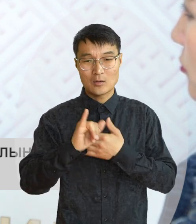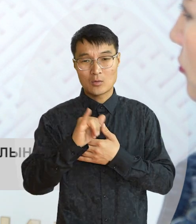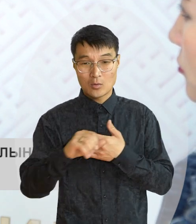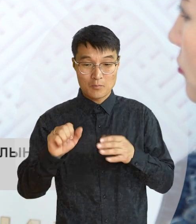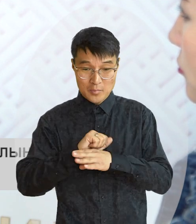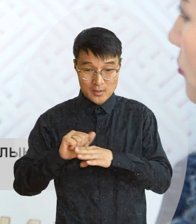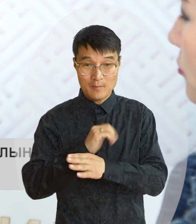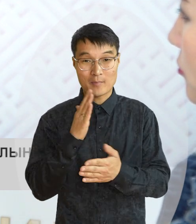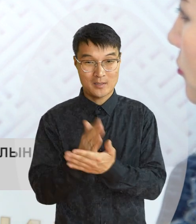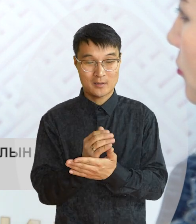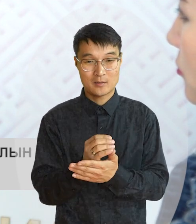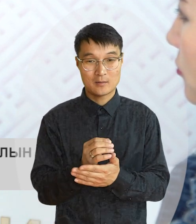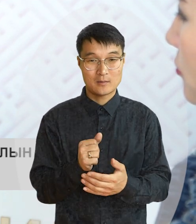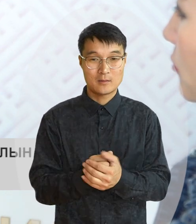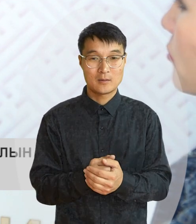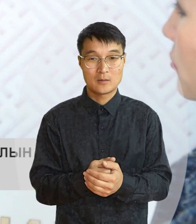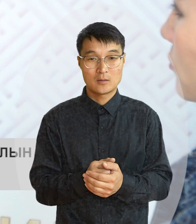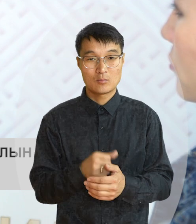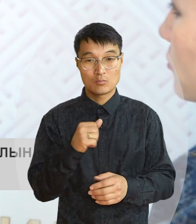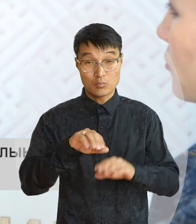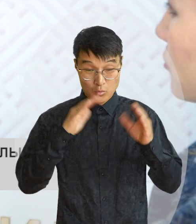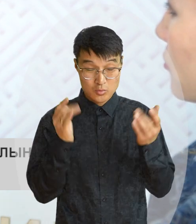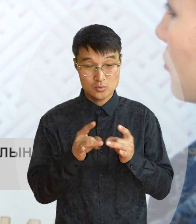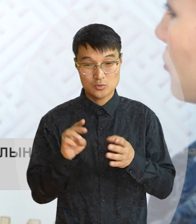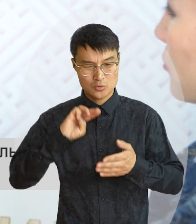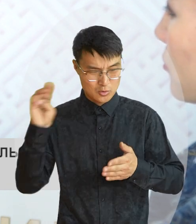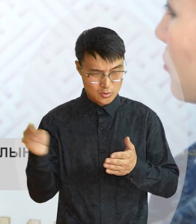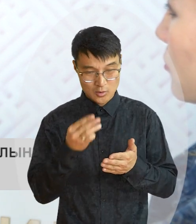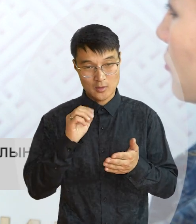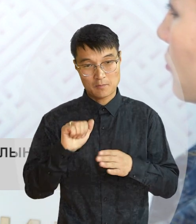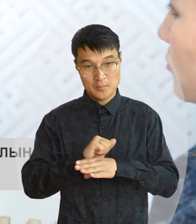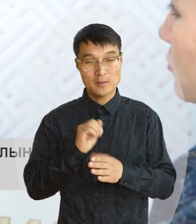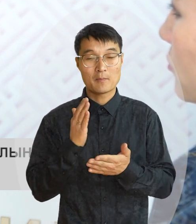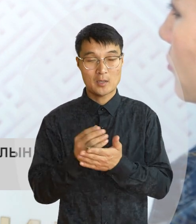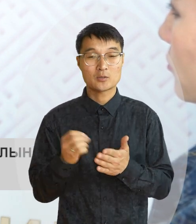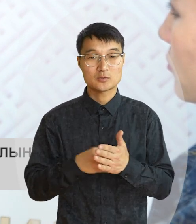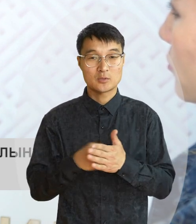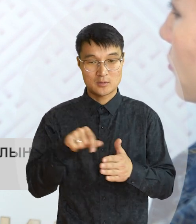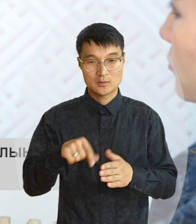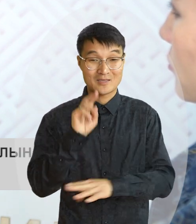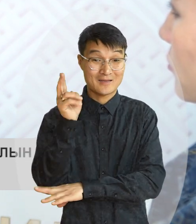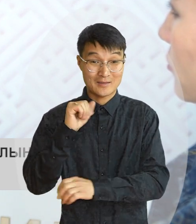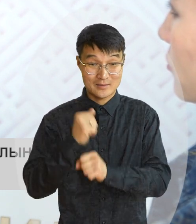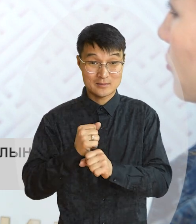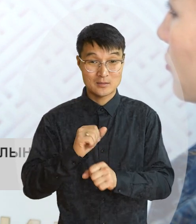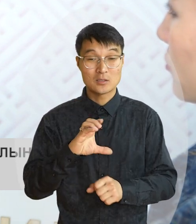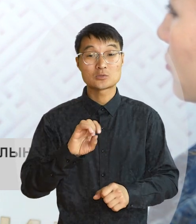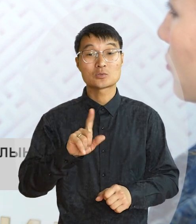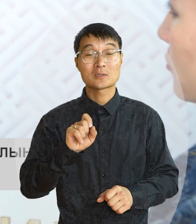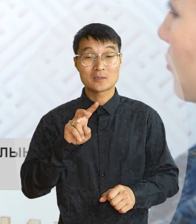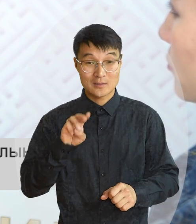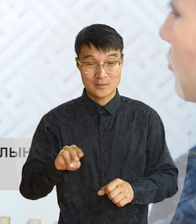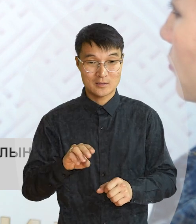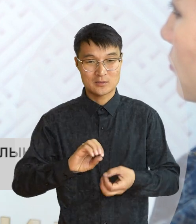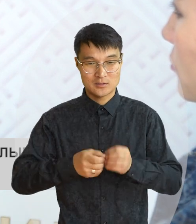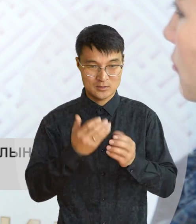салбаруудын яг үүрэг оролцоо илүү тодорхой байх хэрэгтэй гэдэгтэр яг хилцүүлэг ширийн дасгал сургалтаа хийж гэн. Тэгээд энэ олон